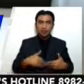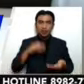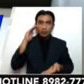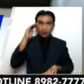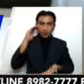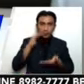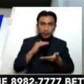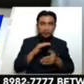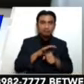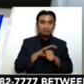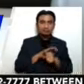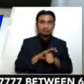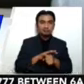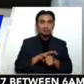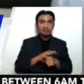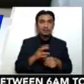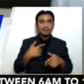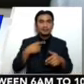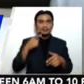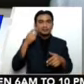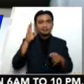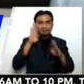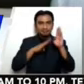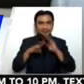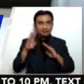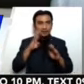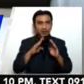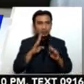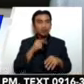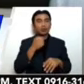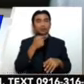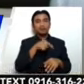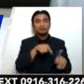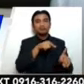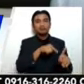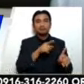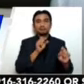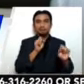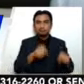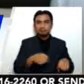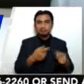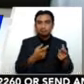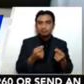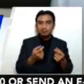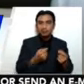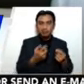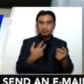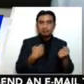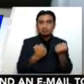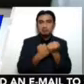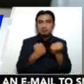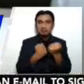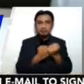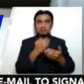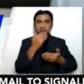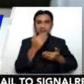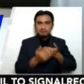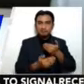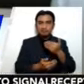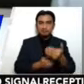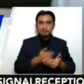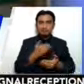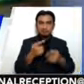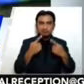anxiety kasi meron siyang outlet meron siyang um karamay doon sa proseso na napakahirap naman po